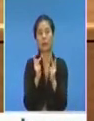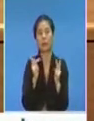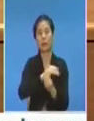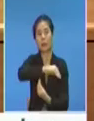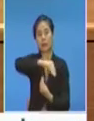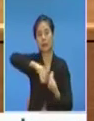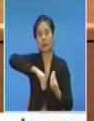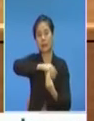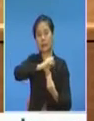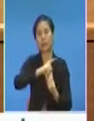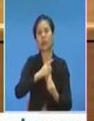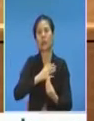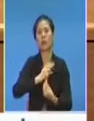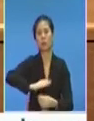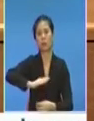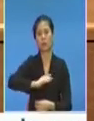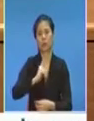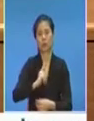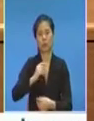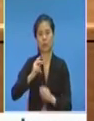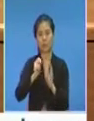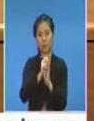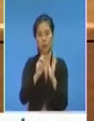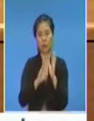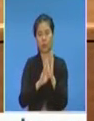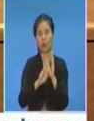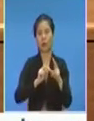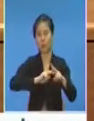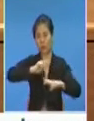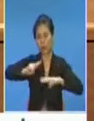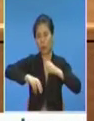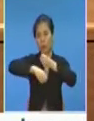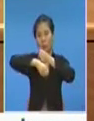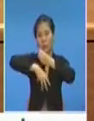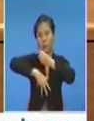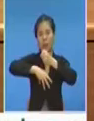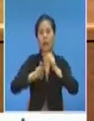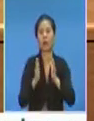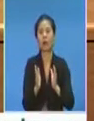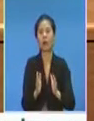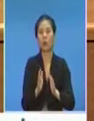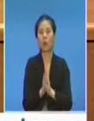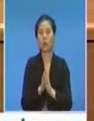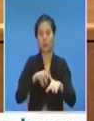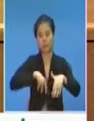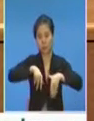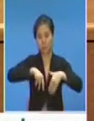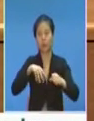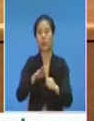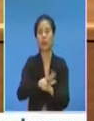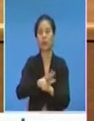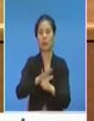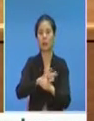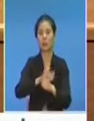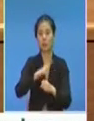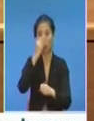เราควรจะมีนโยบายประชากรที่รักษาโครงสร้างประชากรที่สมดุลนะครับเพื่อว่า